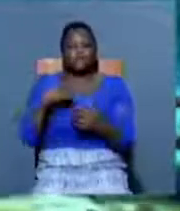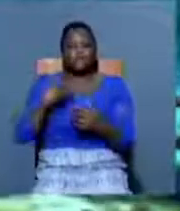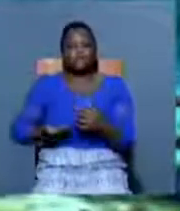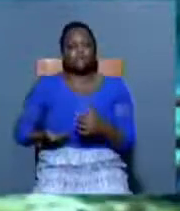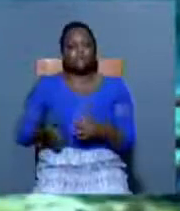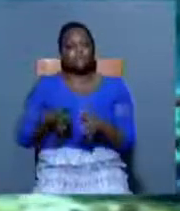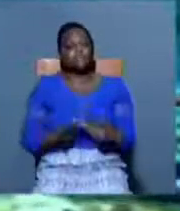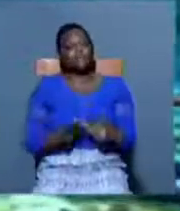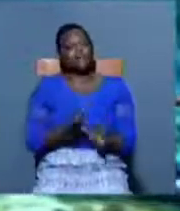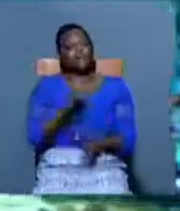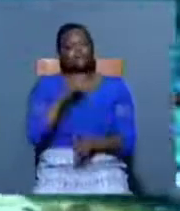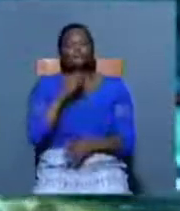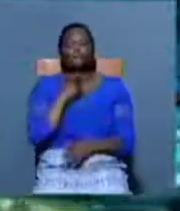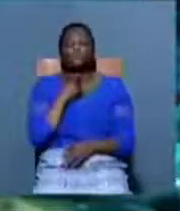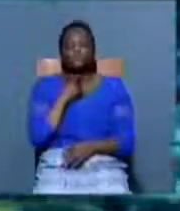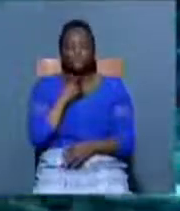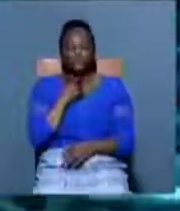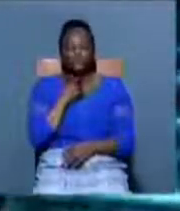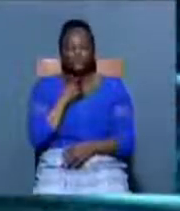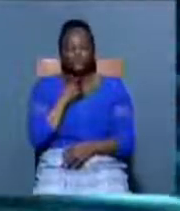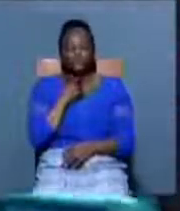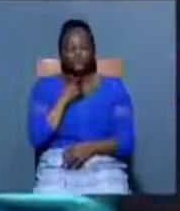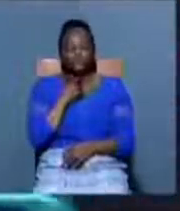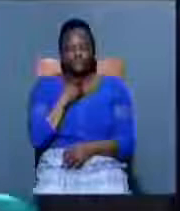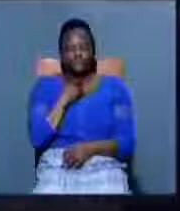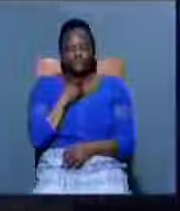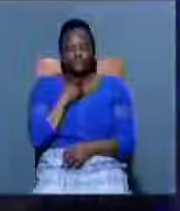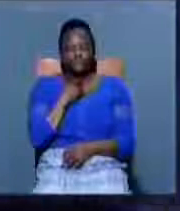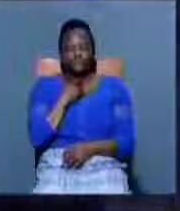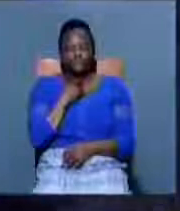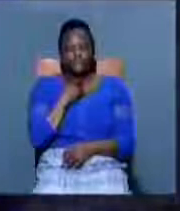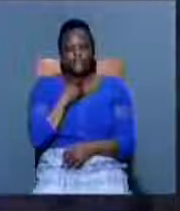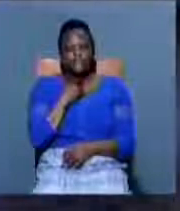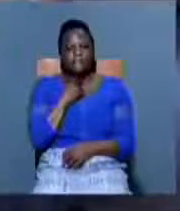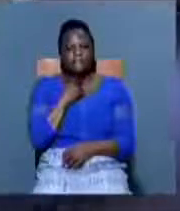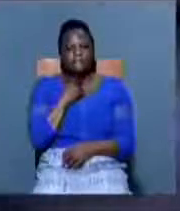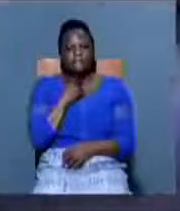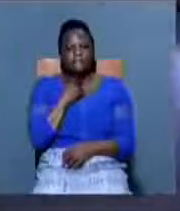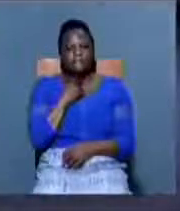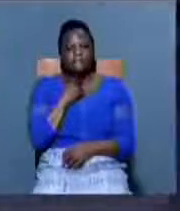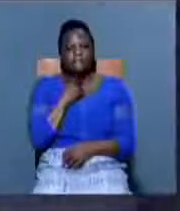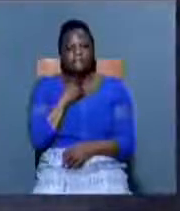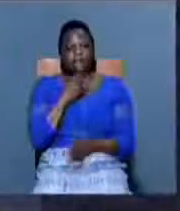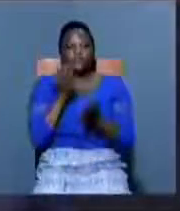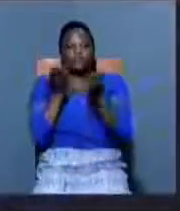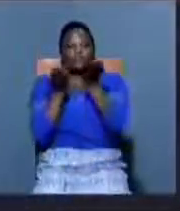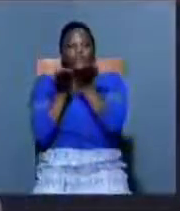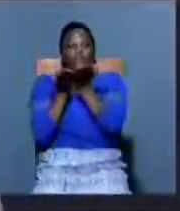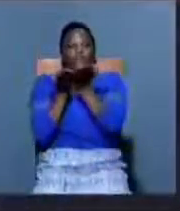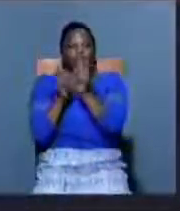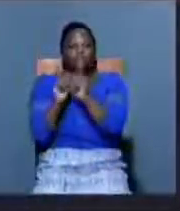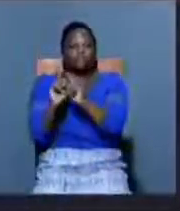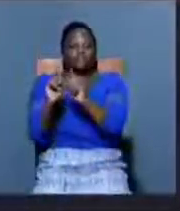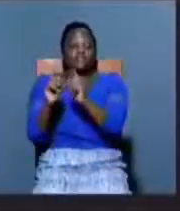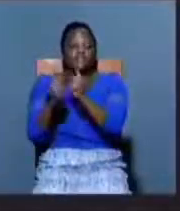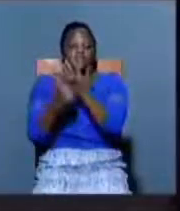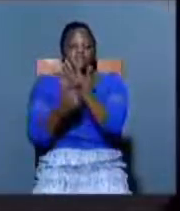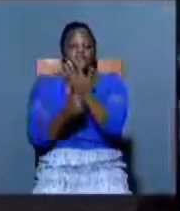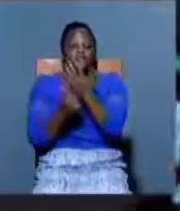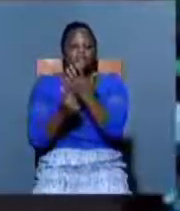uchungu, nisikilize. Na wale wanazuoni mnaosoma mnaifuatilia Biblia, liangalieni hili